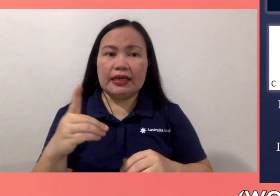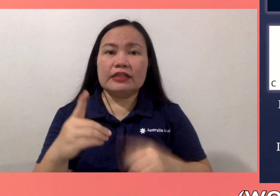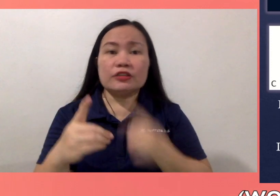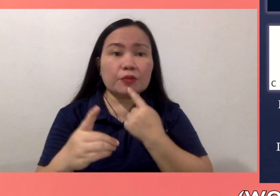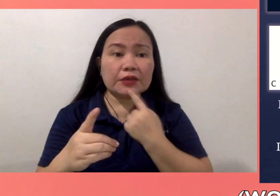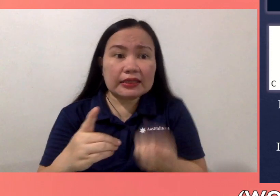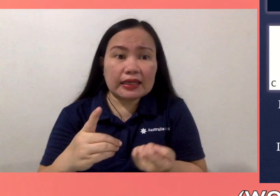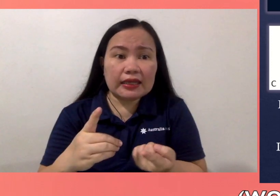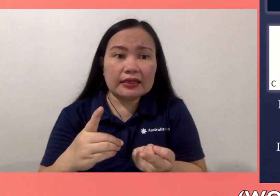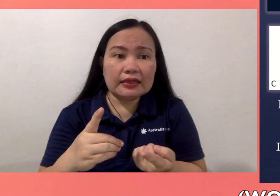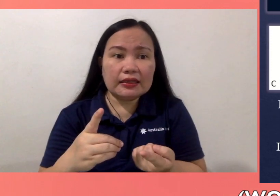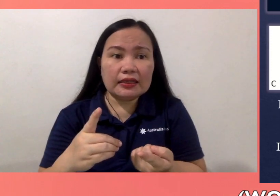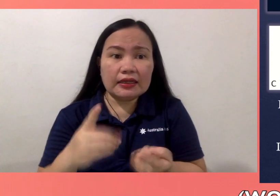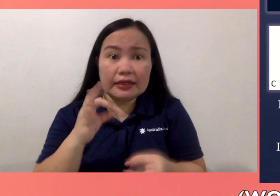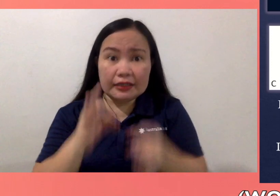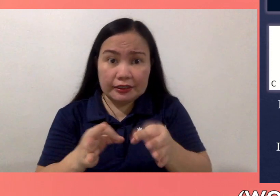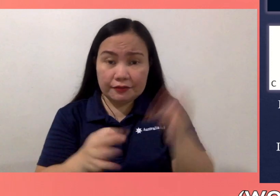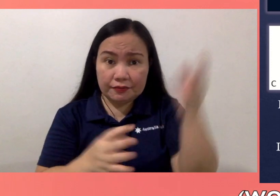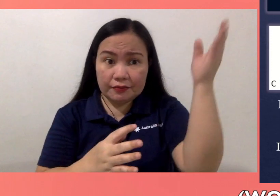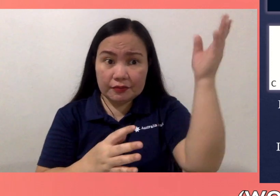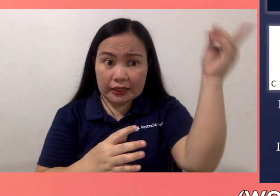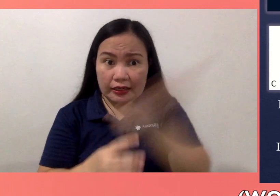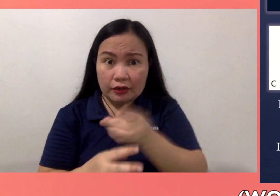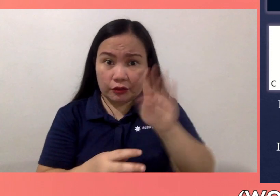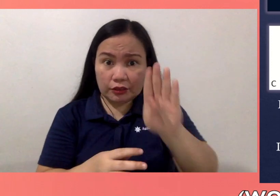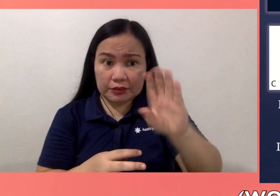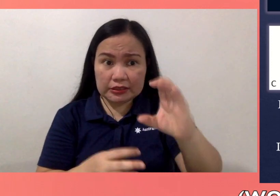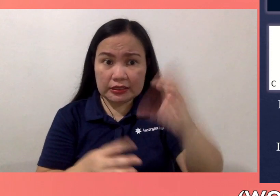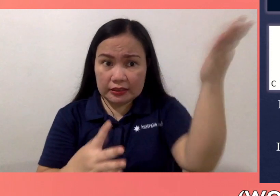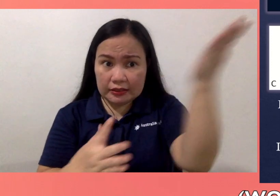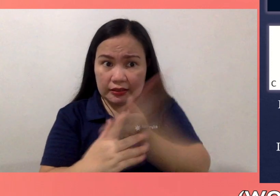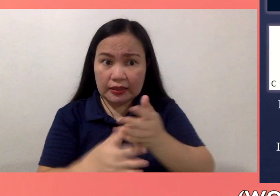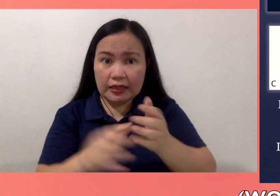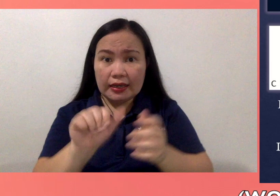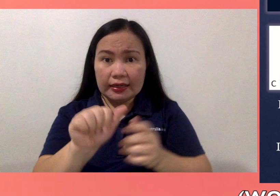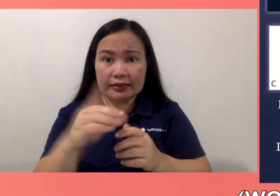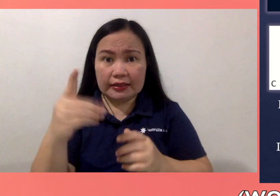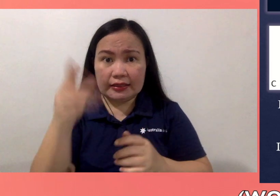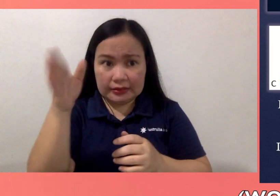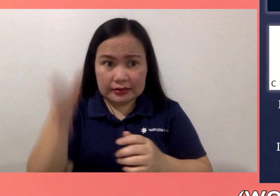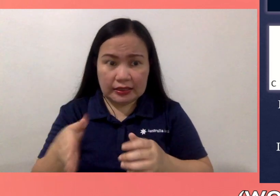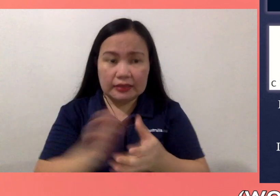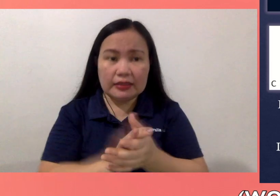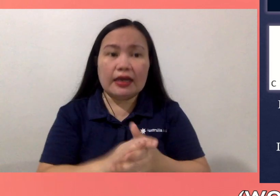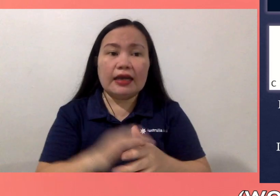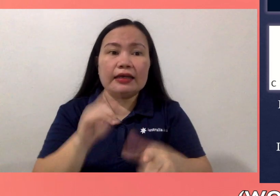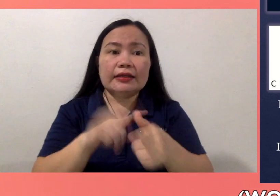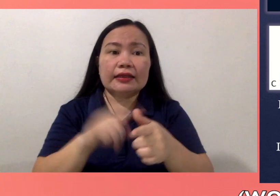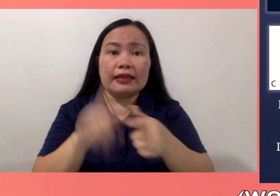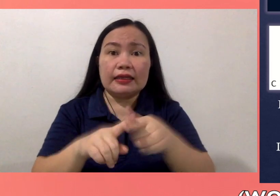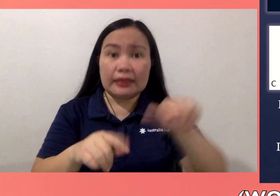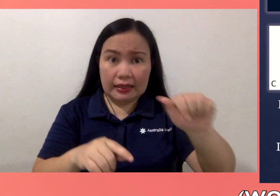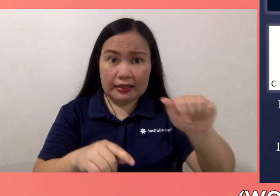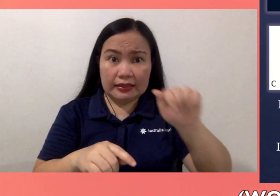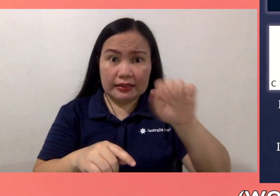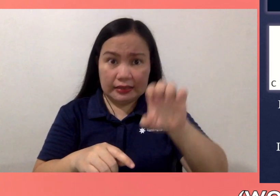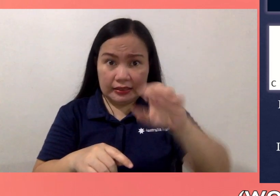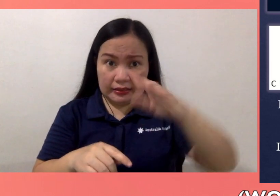yung AE natin ay congruent kay DE. So, kung ano yung sukat